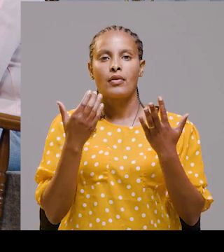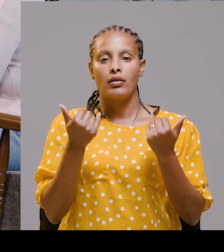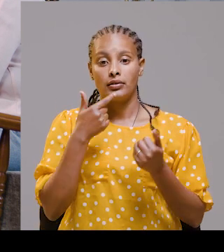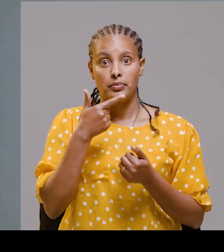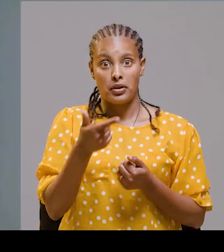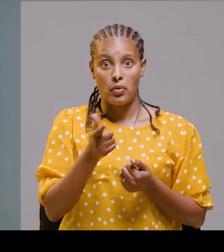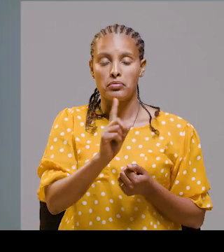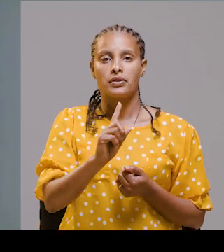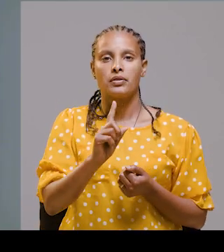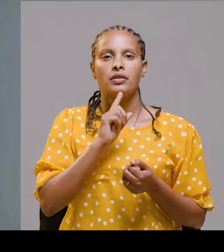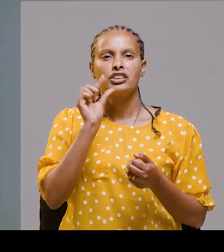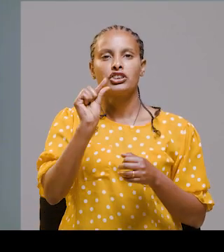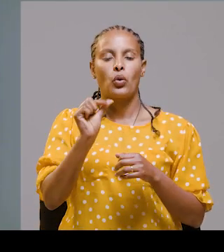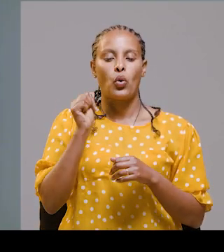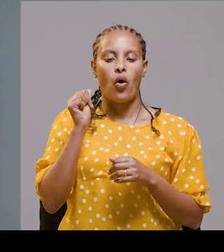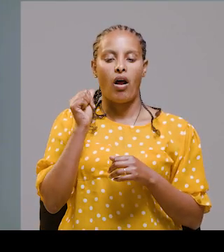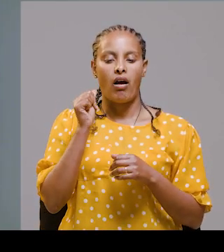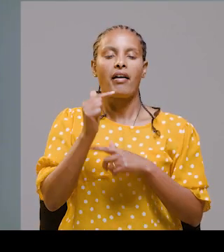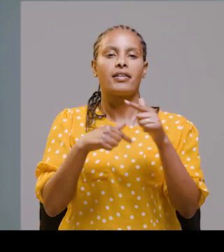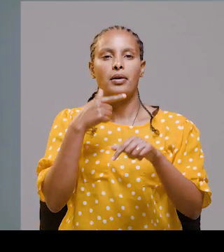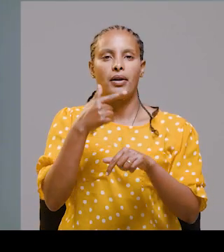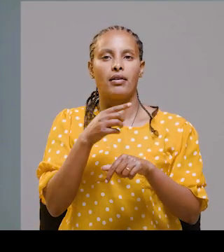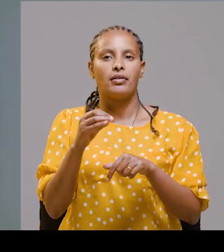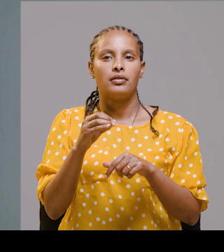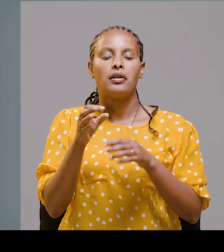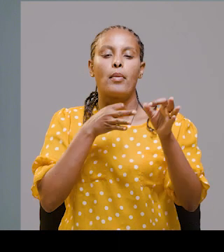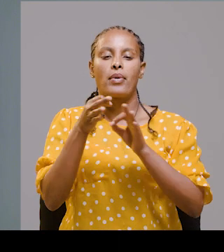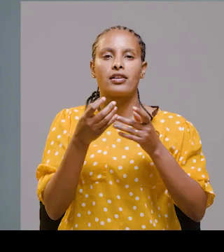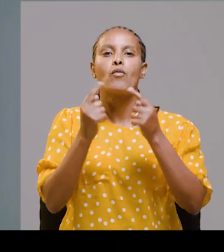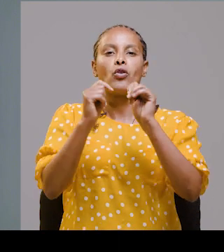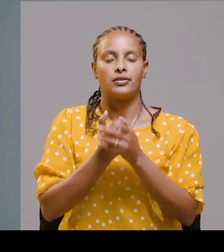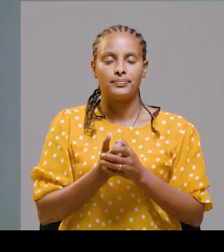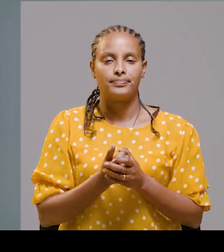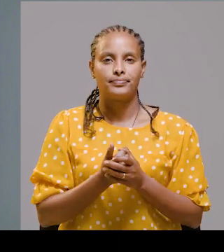እንግዲህ ምንድነው ትንሽ ወደ ኋላ ሄድ ልበልና ነገሩን ለማብራራት ልሞክር።